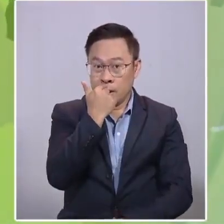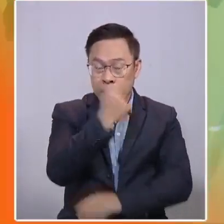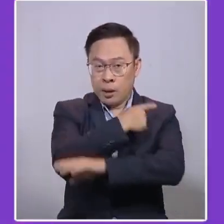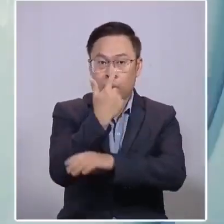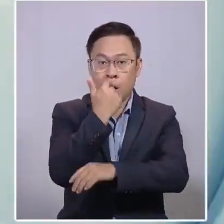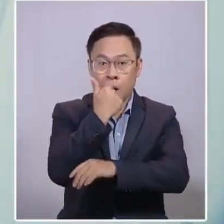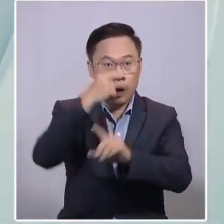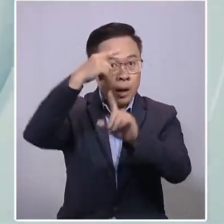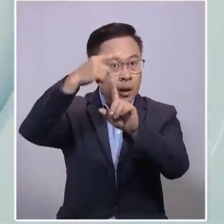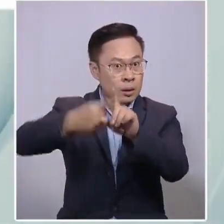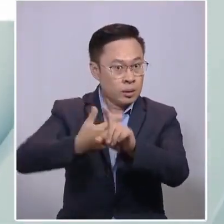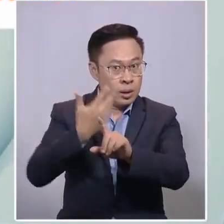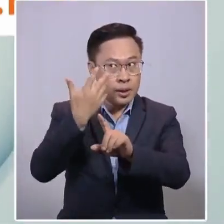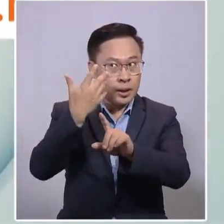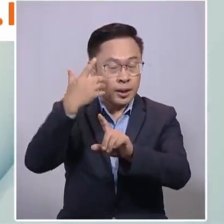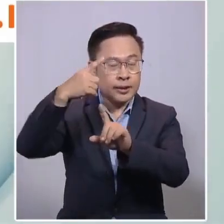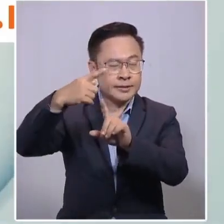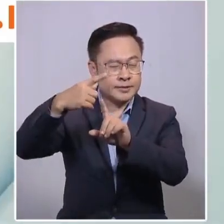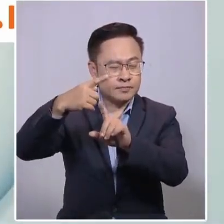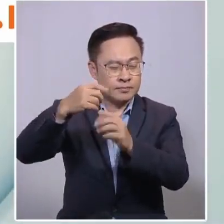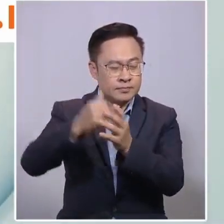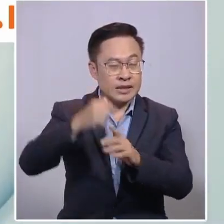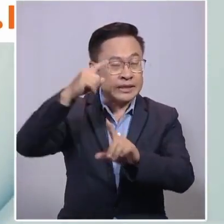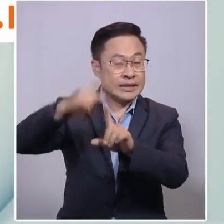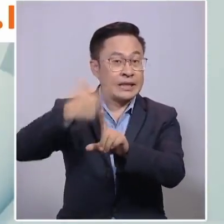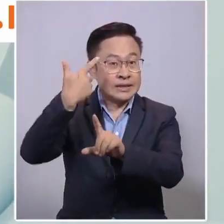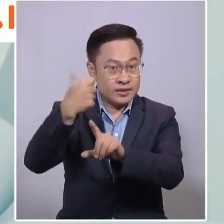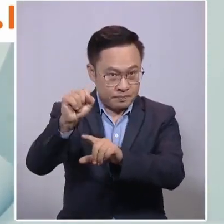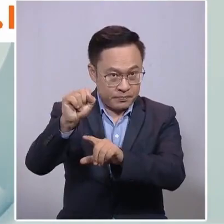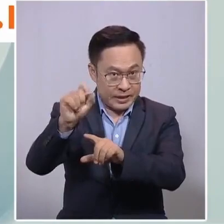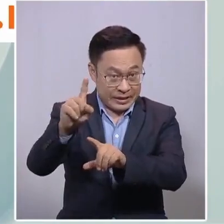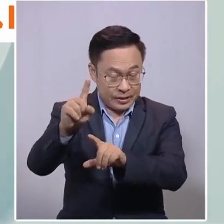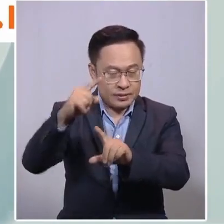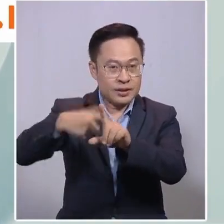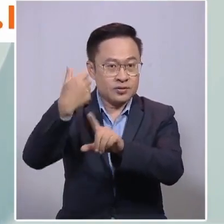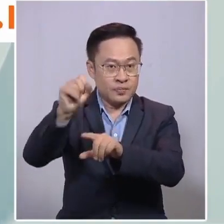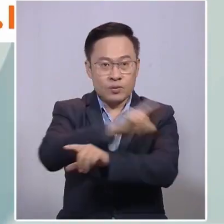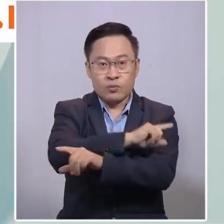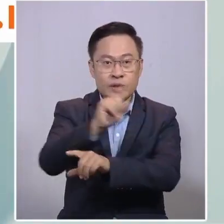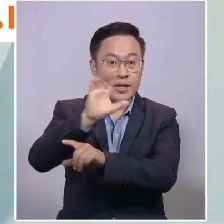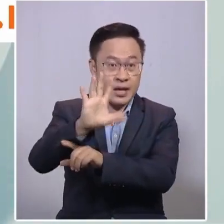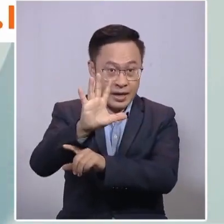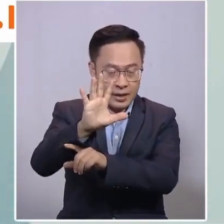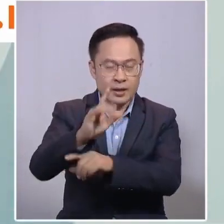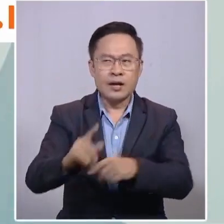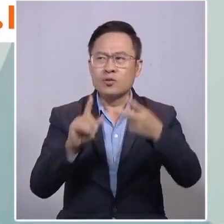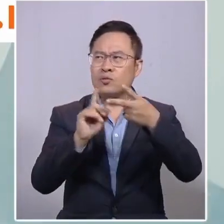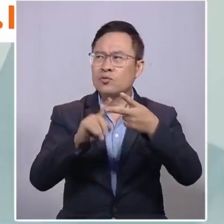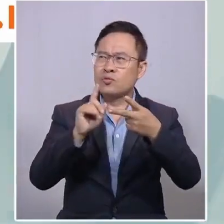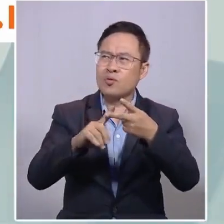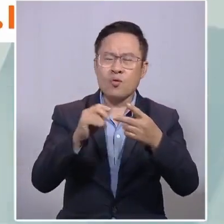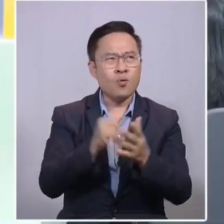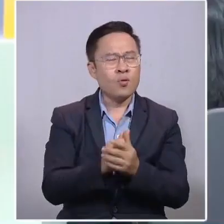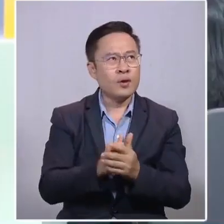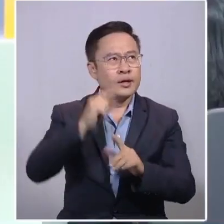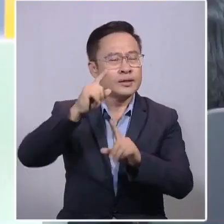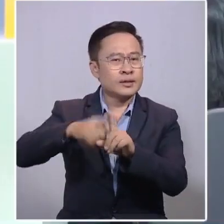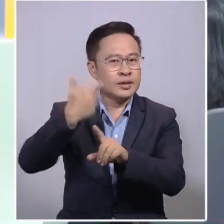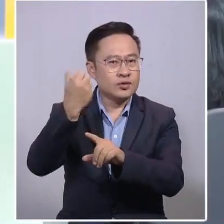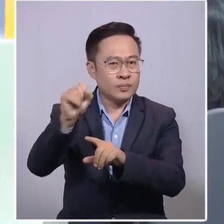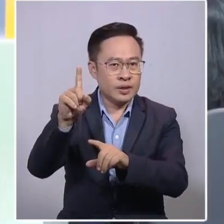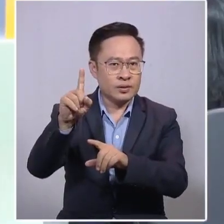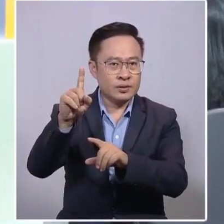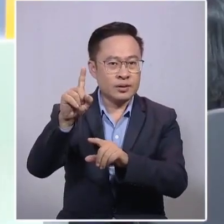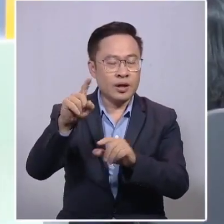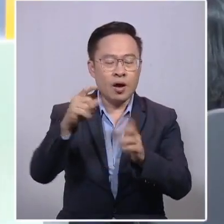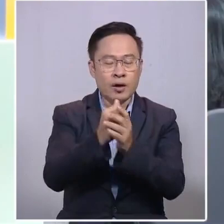ในสวนสัตว์เปิดเขาวเขียวที่จังหวัดชลบุรีนะครับแล้วก็วันอาทิตย์ที่ 19พฤศจิกายนวิ่งกันที่เขาน้อยจังหวัดน่าน